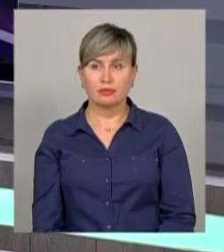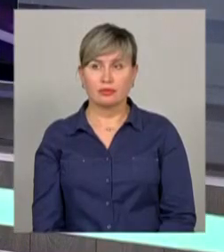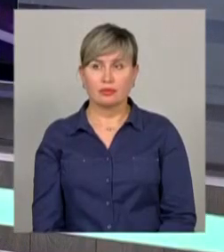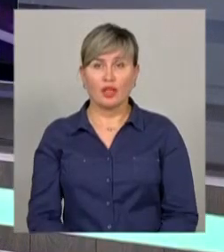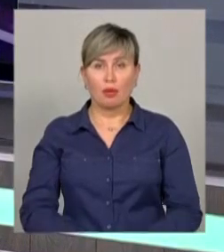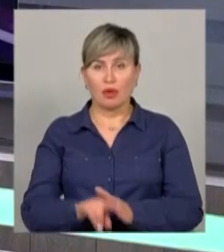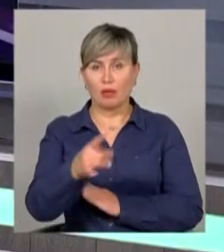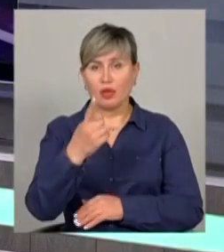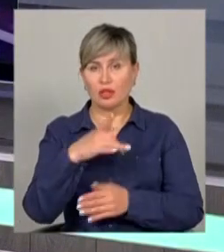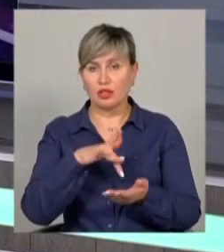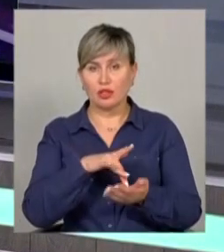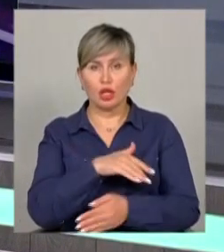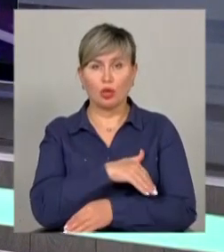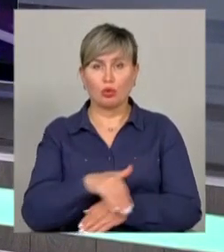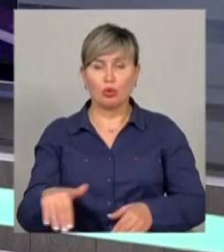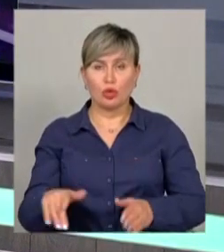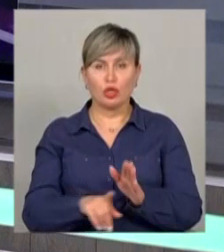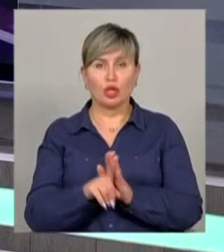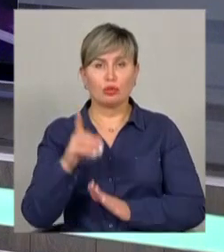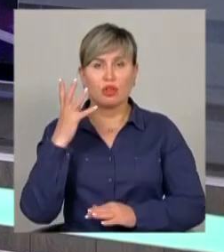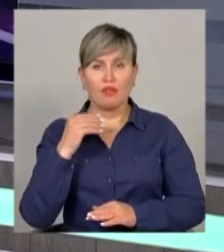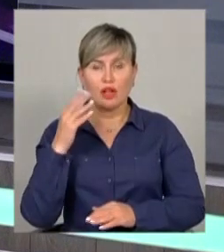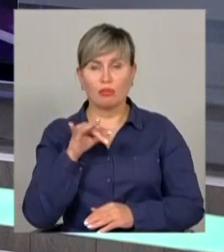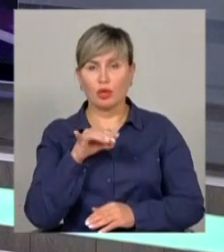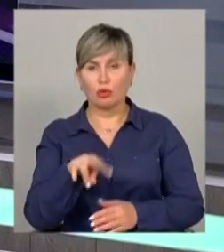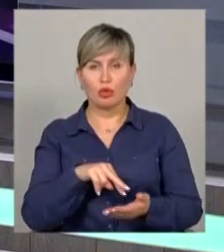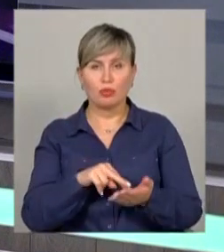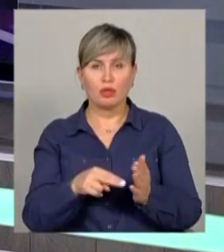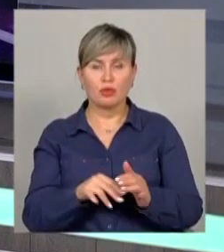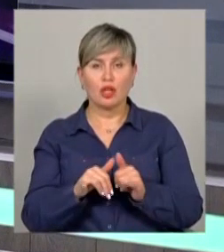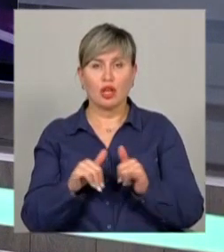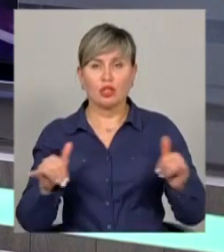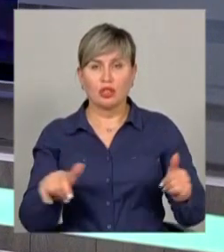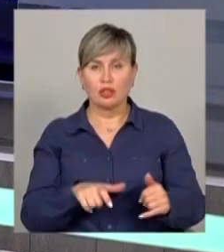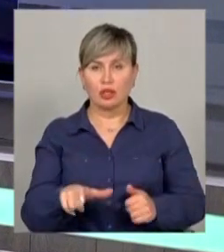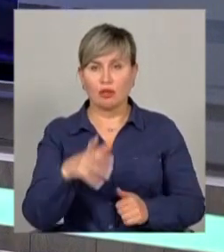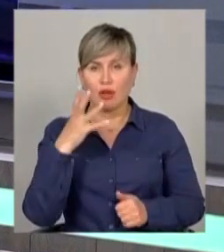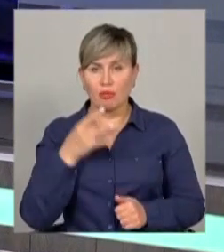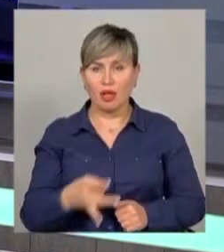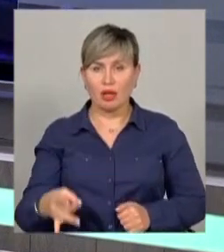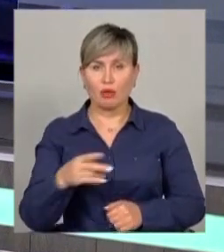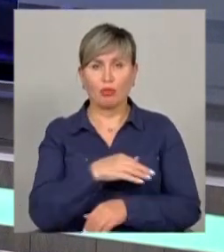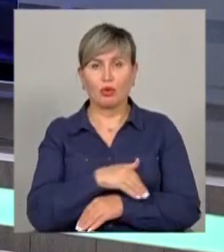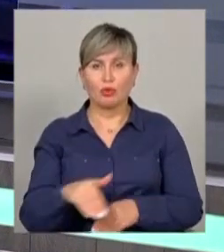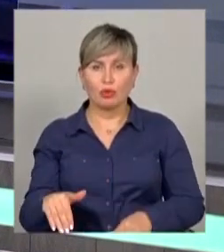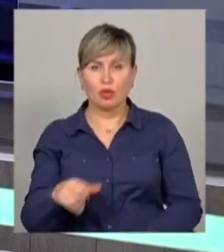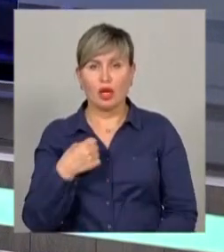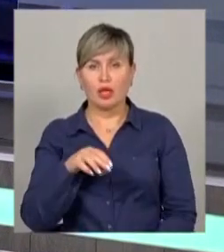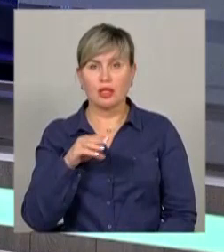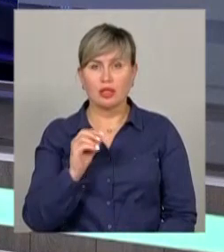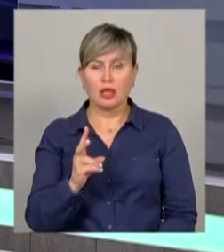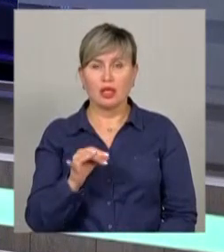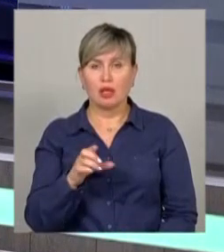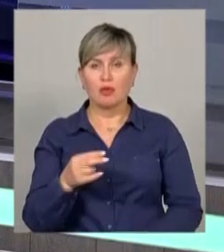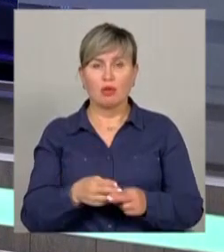Пробивку одной из центральных улиц начнут в Алматы. В июне планируется расширить дорогу в Алмалинском районе по улице Айтекиби. Об